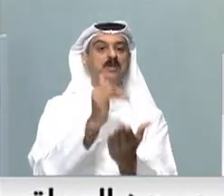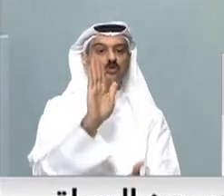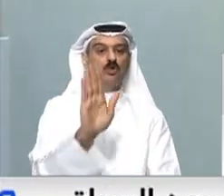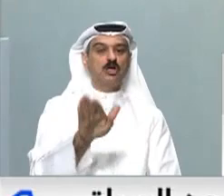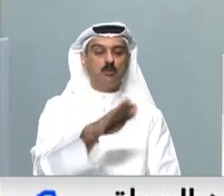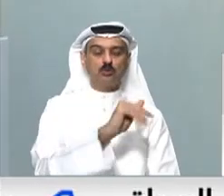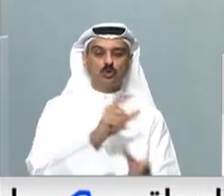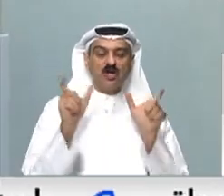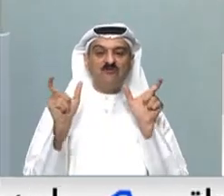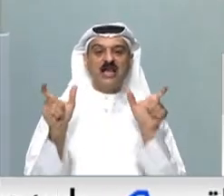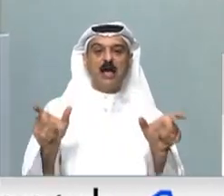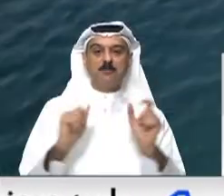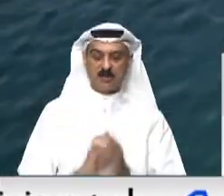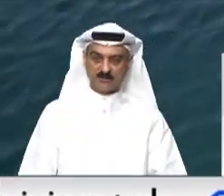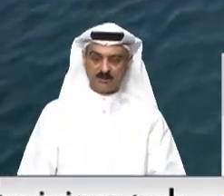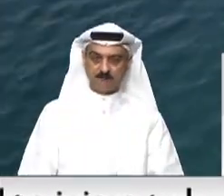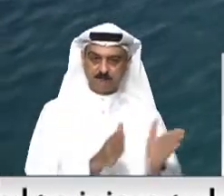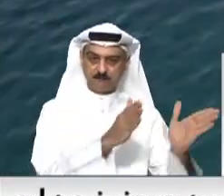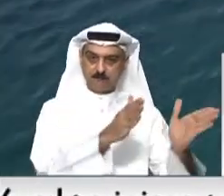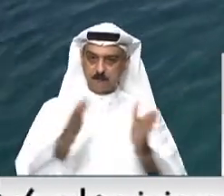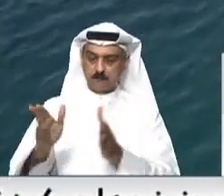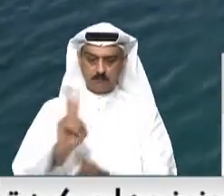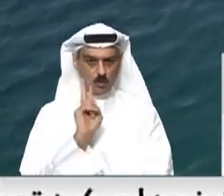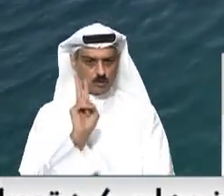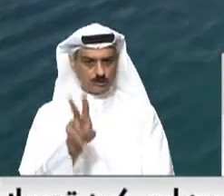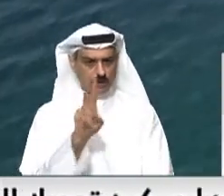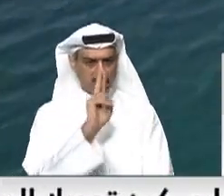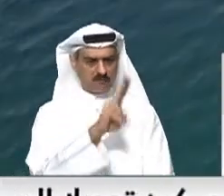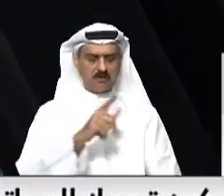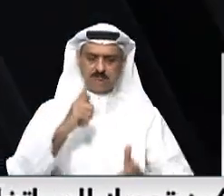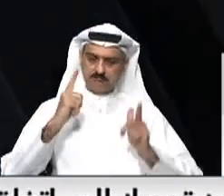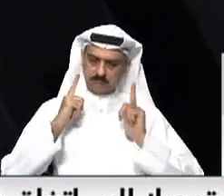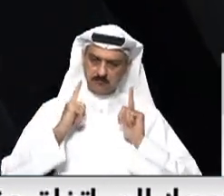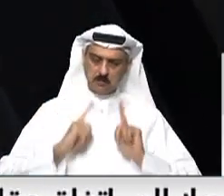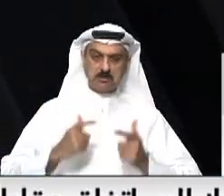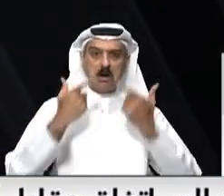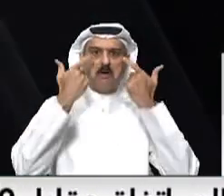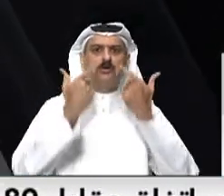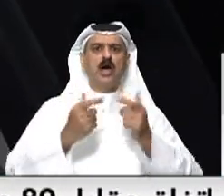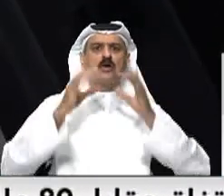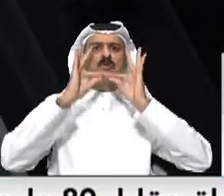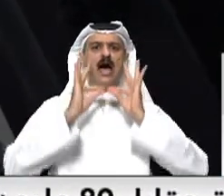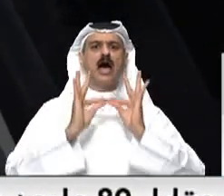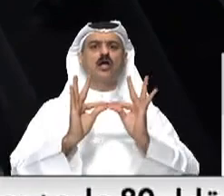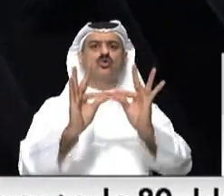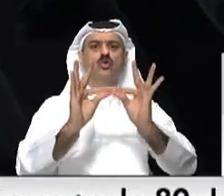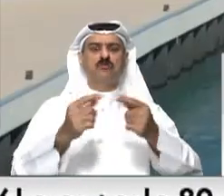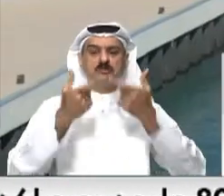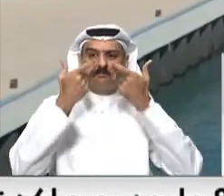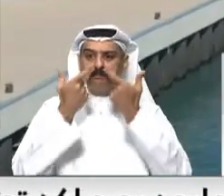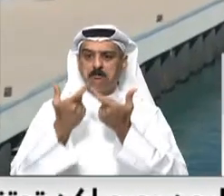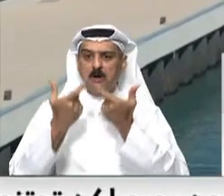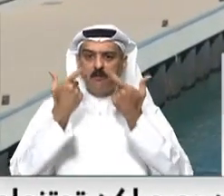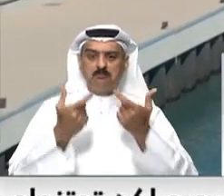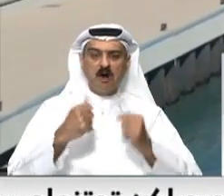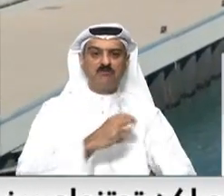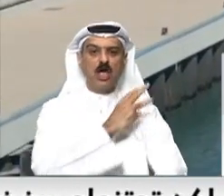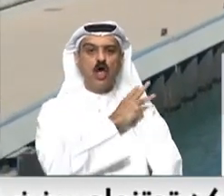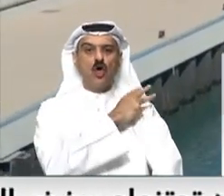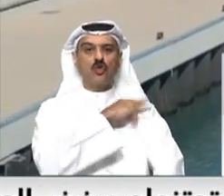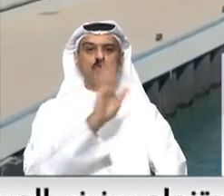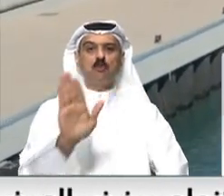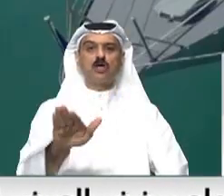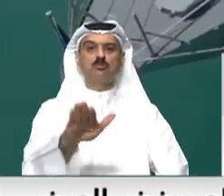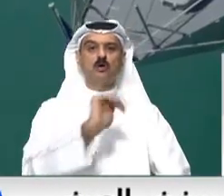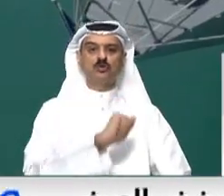الأمنية. وأعرب معاليه عن ارتياحه لما شاهده من يقظة وجاهزية بين قيادات وضباط وأفراد قطاع